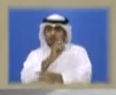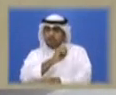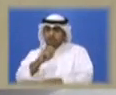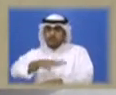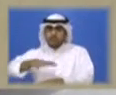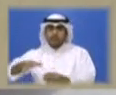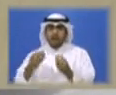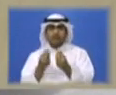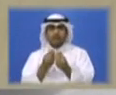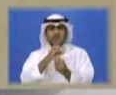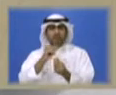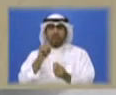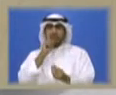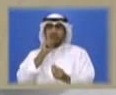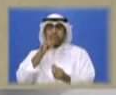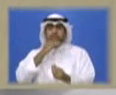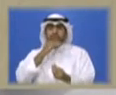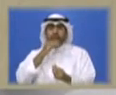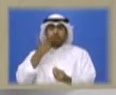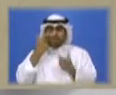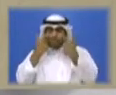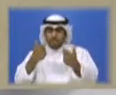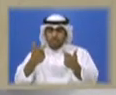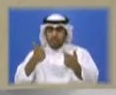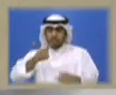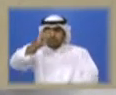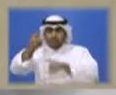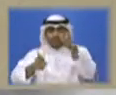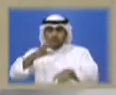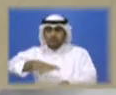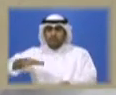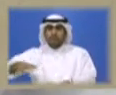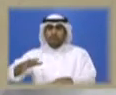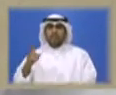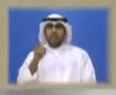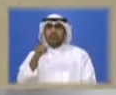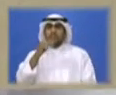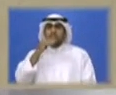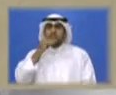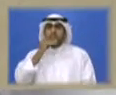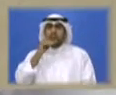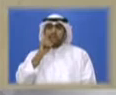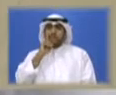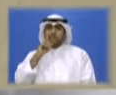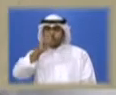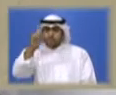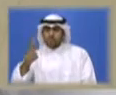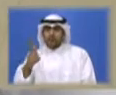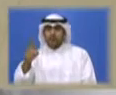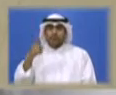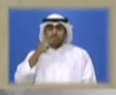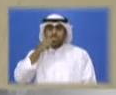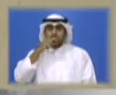قوي، لازم الأب يعرفون عياله قاعد يروحون، لازم لهم تحتضن البنية وين قاعد تروح وين قاعد تي، اللبس الحشبة أمور كثيرة